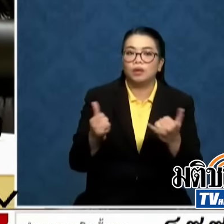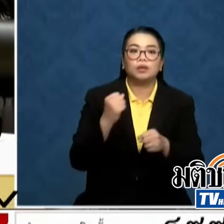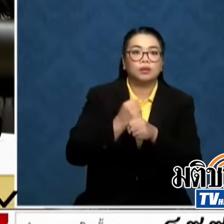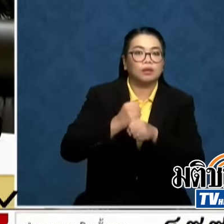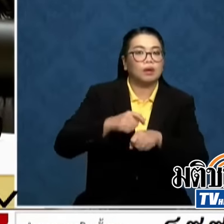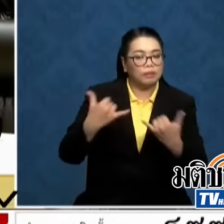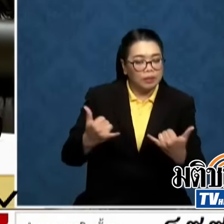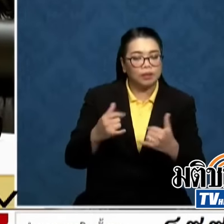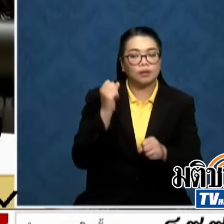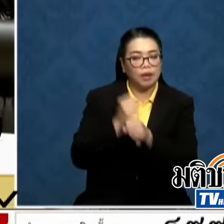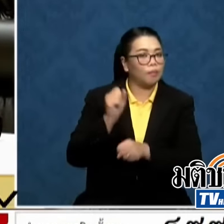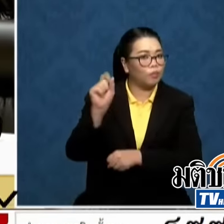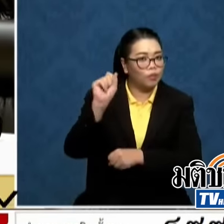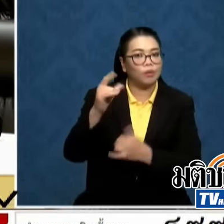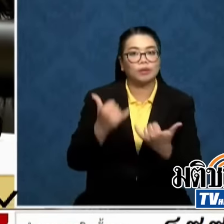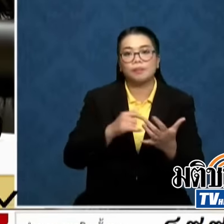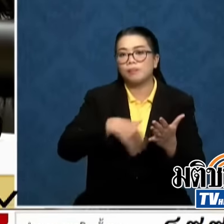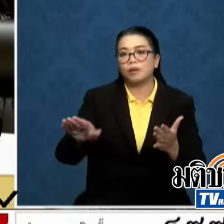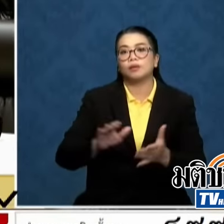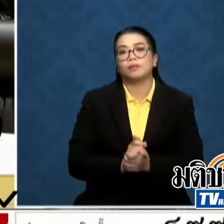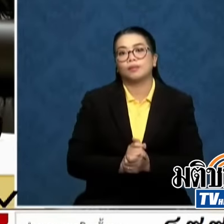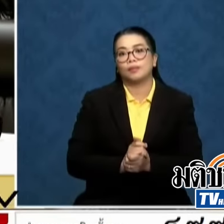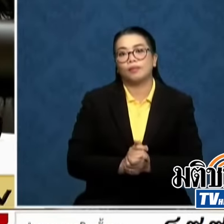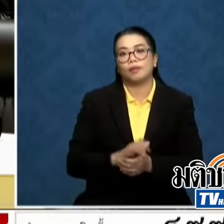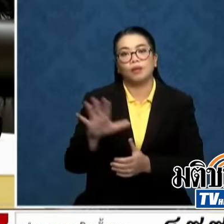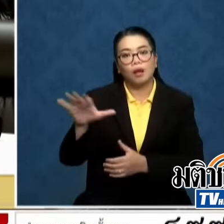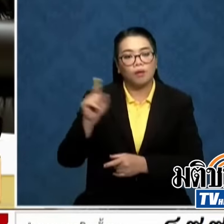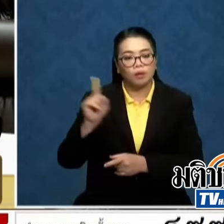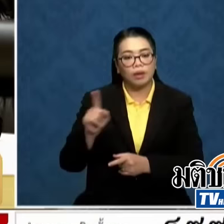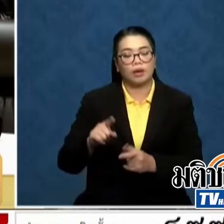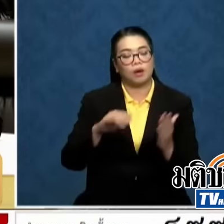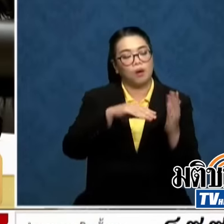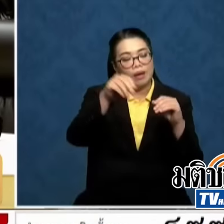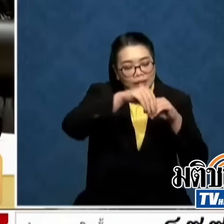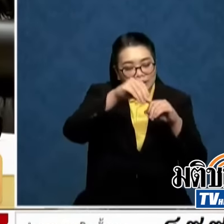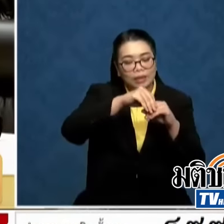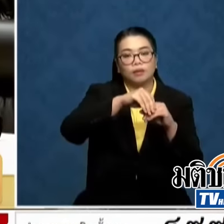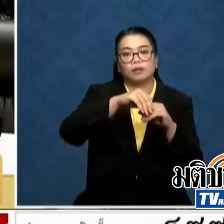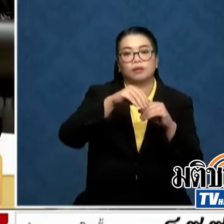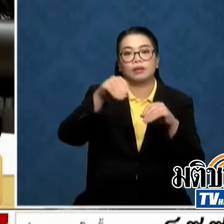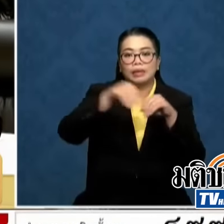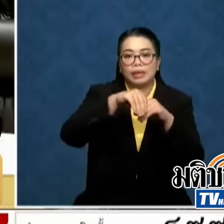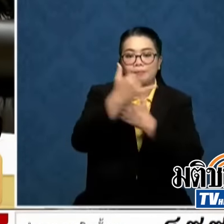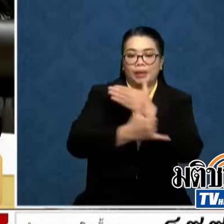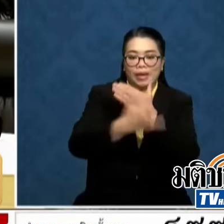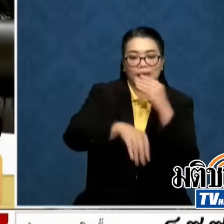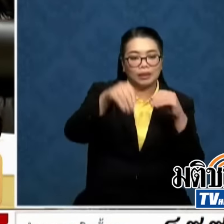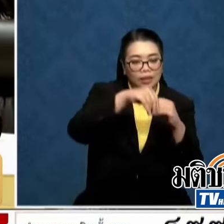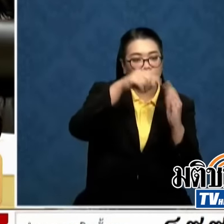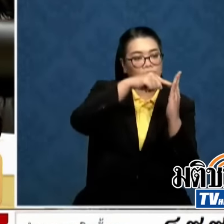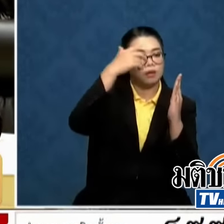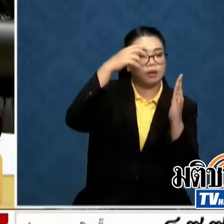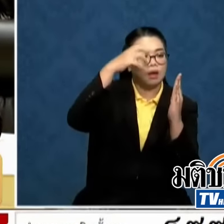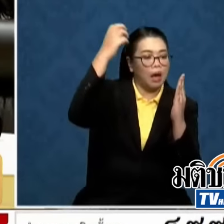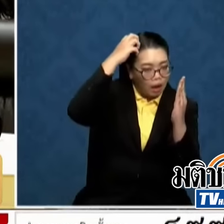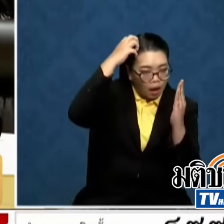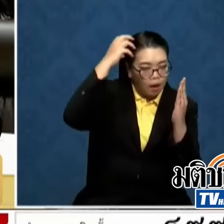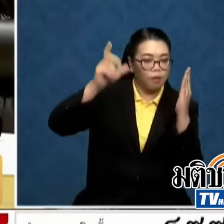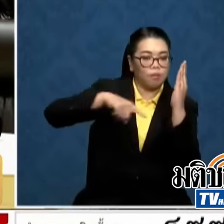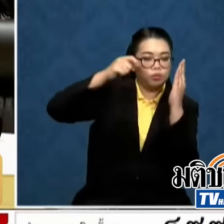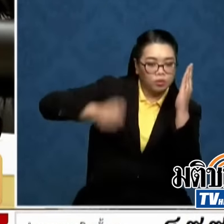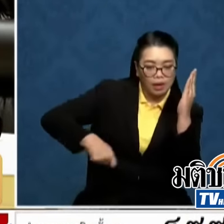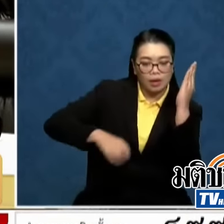ในที่นี้คือวินาทีนี้ท่านต้องดำเนินการเลยอย่างน้อยๆเอาจากชายขอบก่อนไล่เข้ามาไล่เข้ามาไล่เข้ามาไล่เข้ามามาต